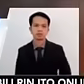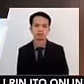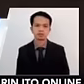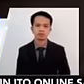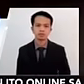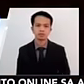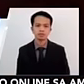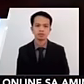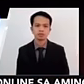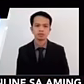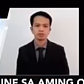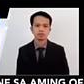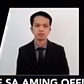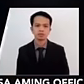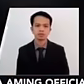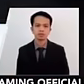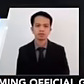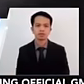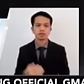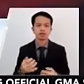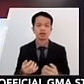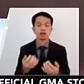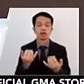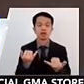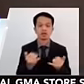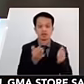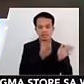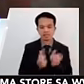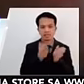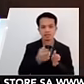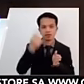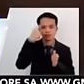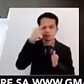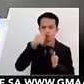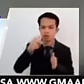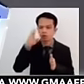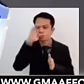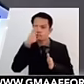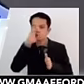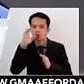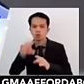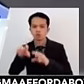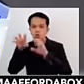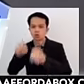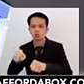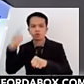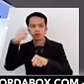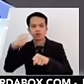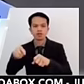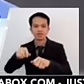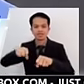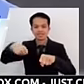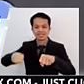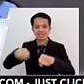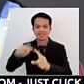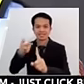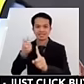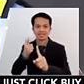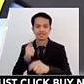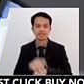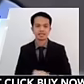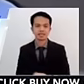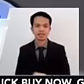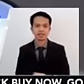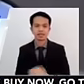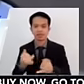Isang confidential informant naman ang nagturo sa posibleng pinagtataguan ng riding in tandem. Nung inakyat natin ang bahay, hindi na natin naabutan yung